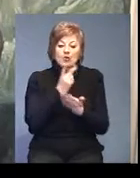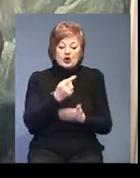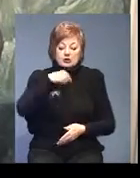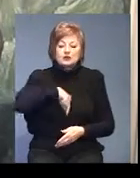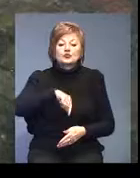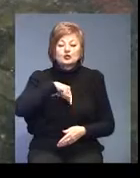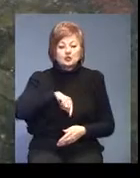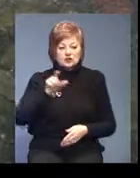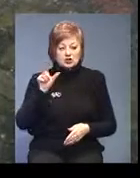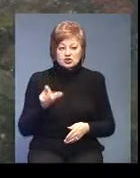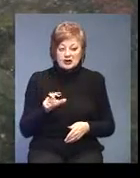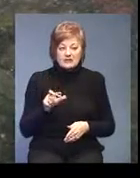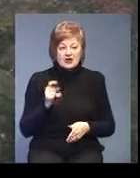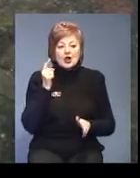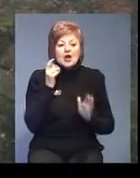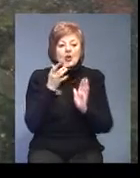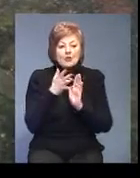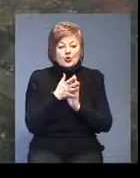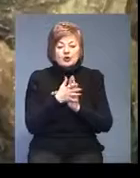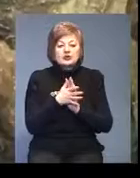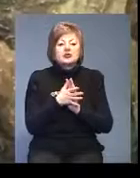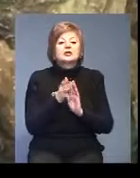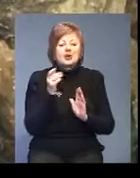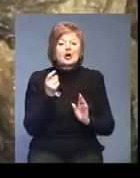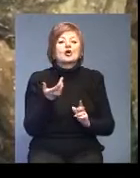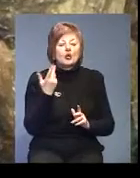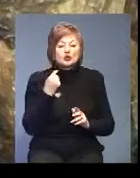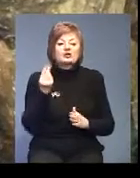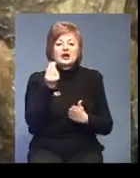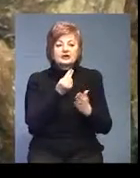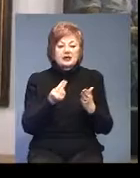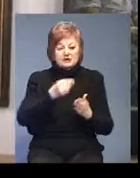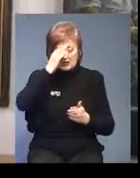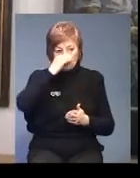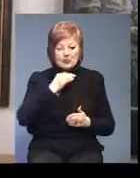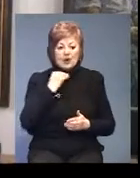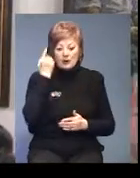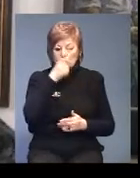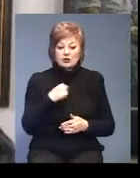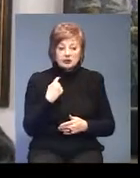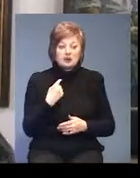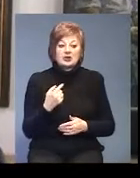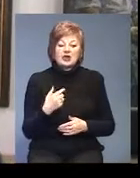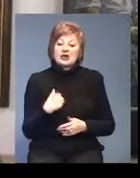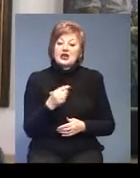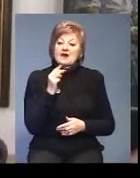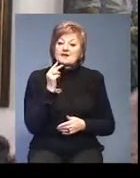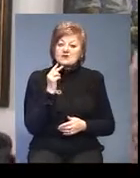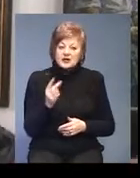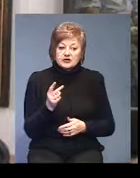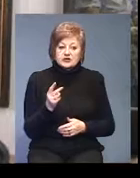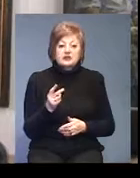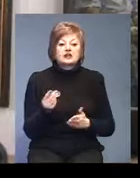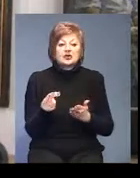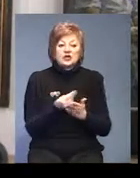внутрішній світ людини. Розуміння прийшло з власного досвіду, коли писав портрет батька. Не виходить те, що я бачу, розумієте? А тоді